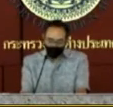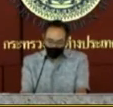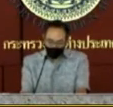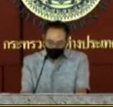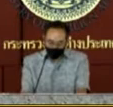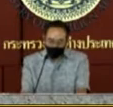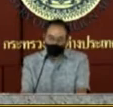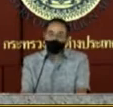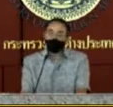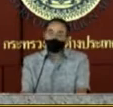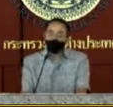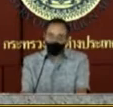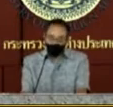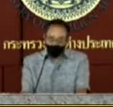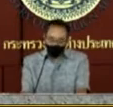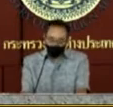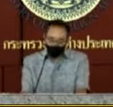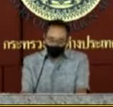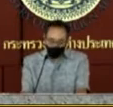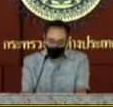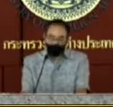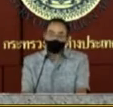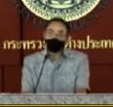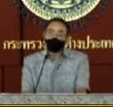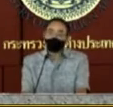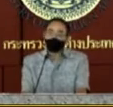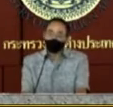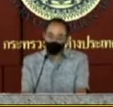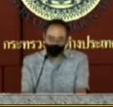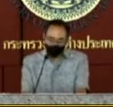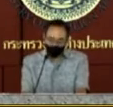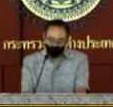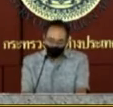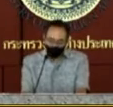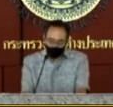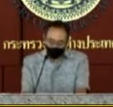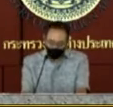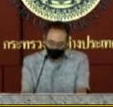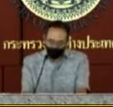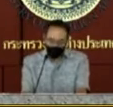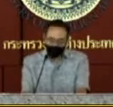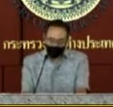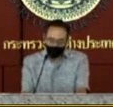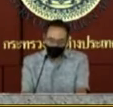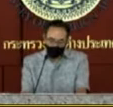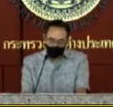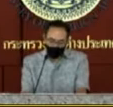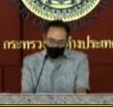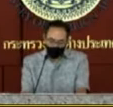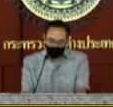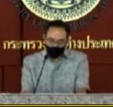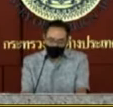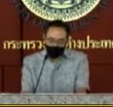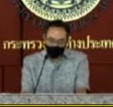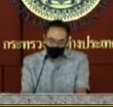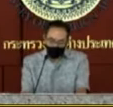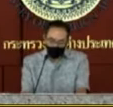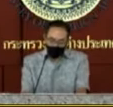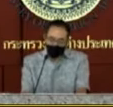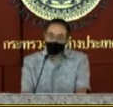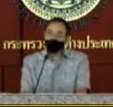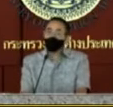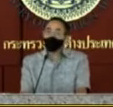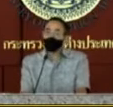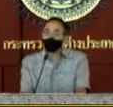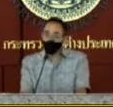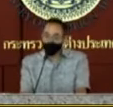ชอาณาจักรก็ได้เชิญฝ่ายไทยเข้าร่วมการหารือเชิญยุทธศาสตร์ไทยสหราชอาณาจักรครั้งที่4นะครับที่สหราชอาณาจักรใน